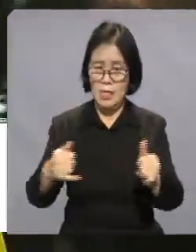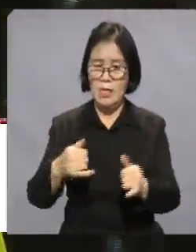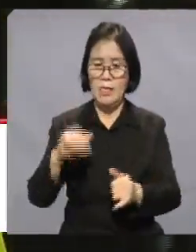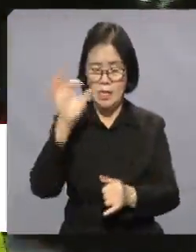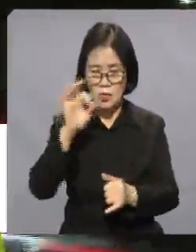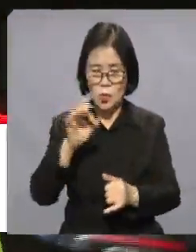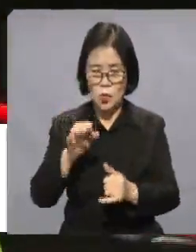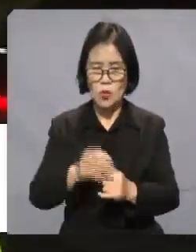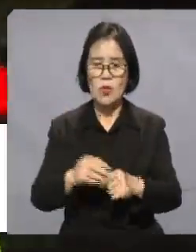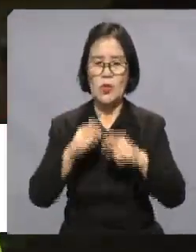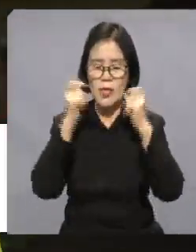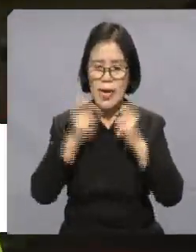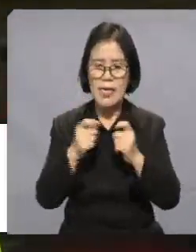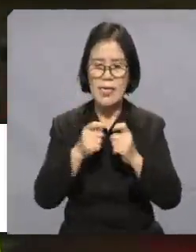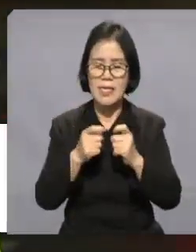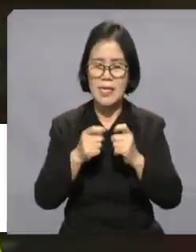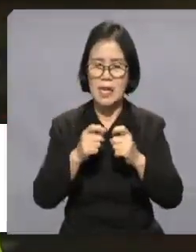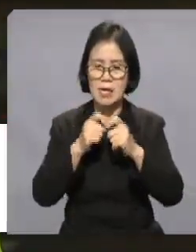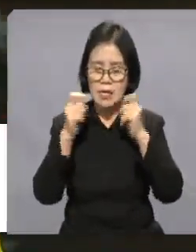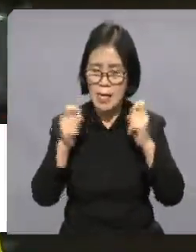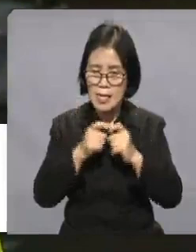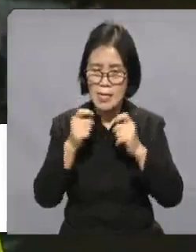하면서